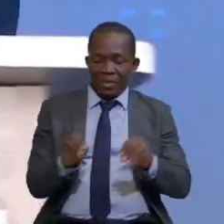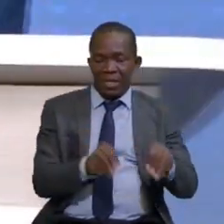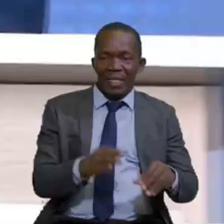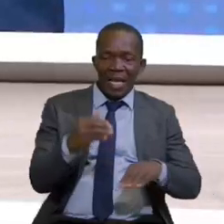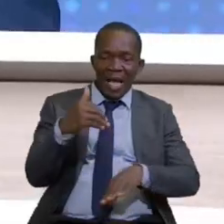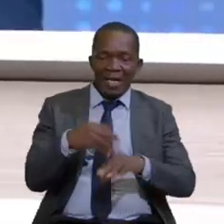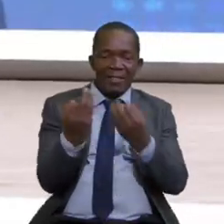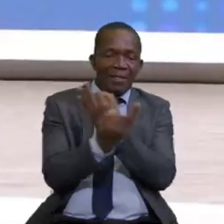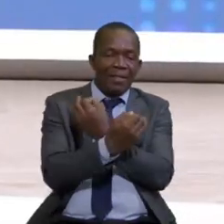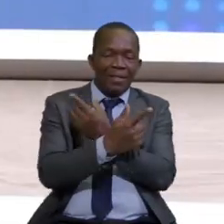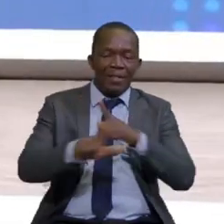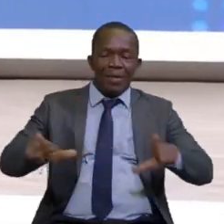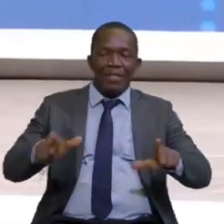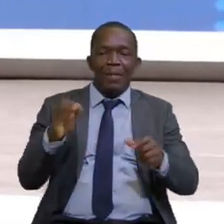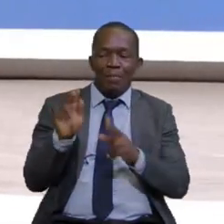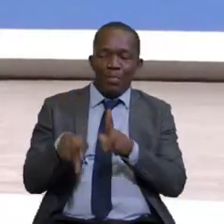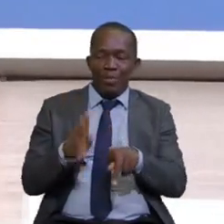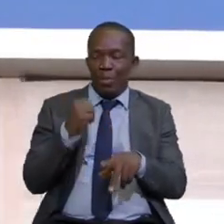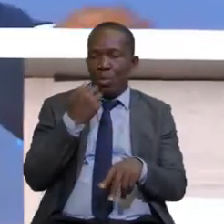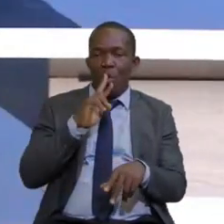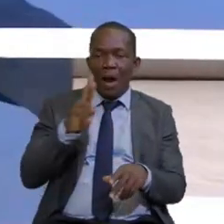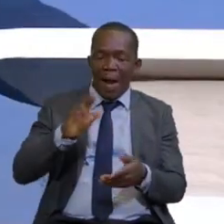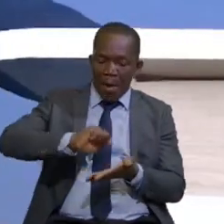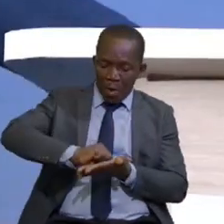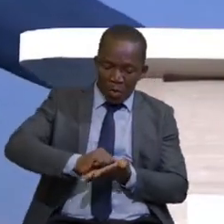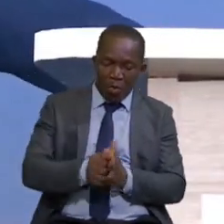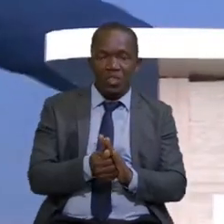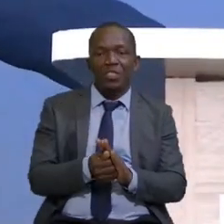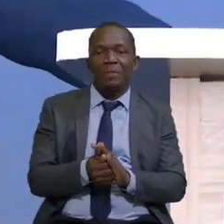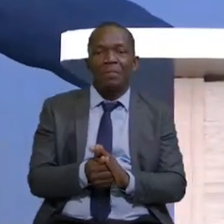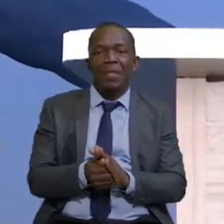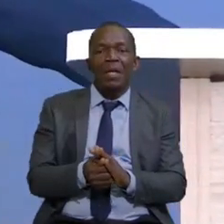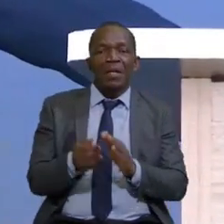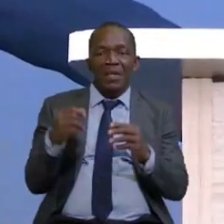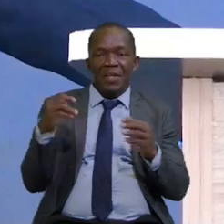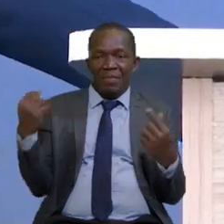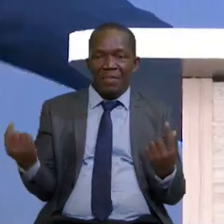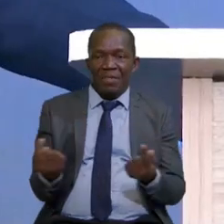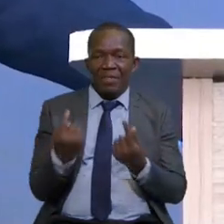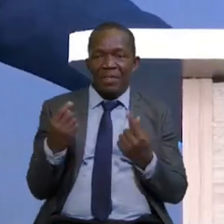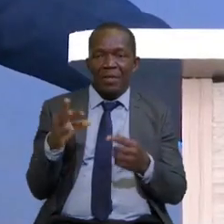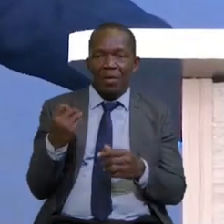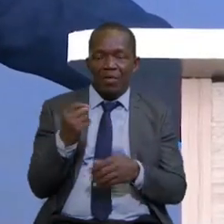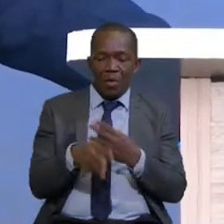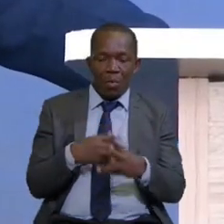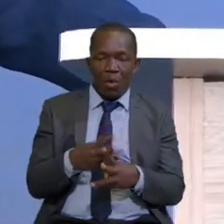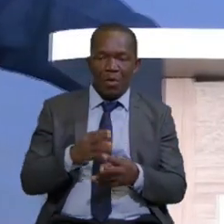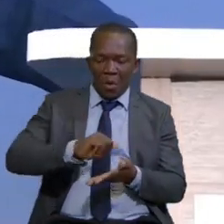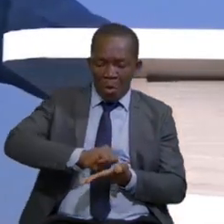opprimés. Le joug du le chaud du monde brise ton cœur, brise ta